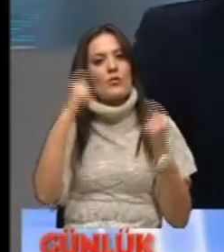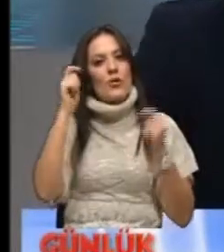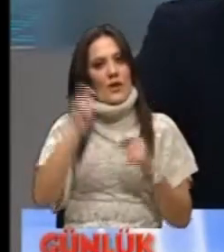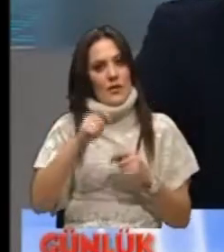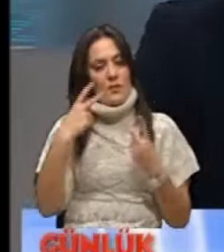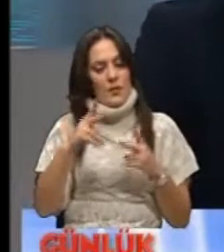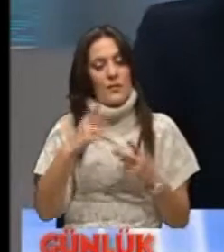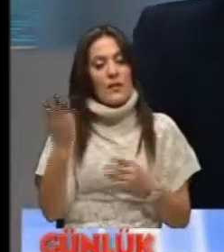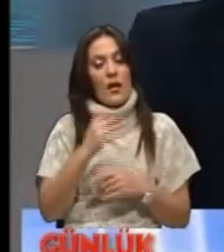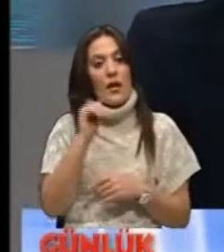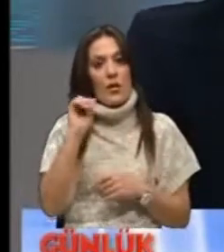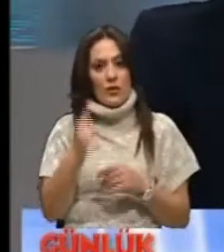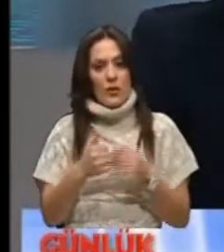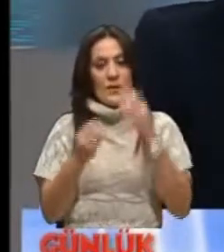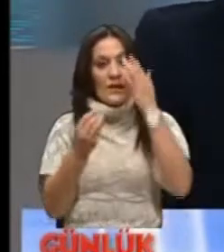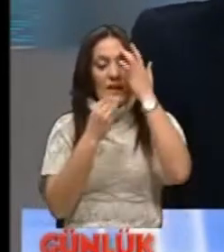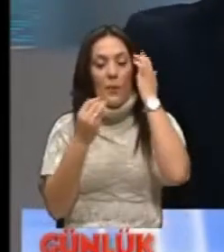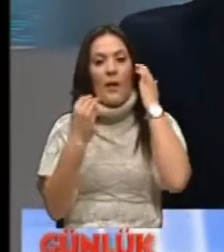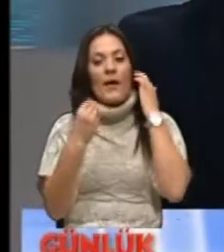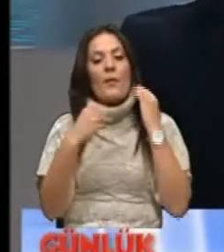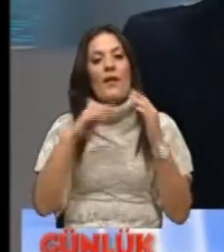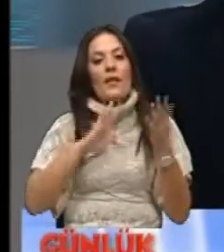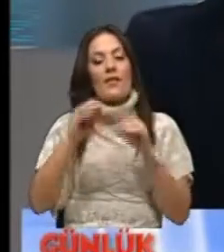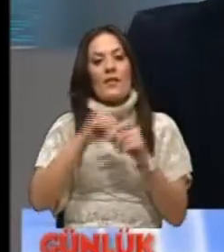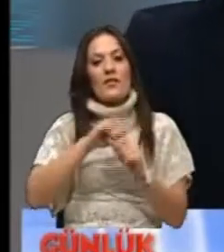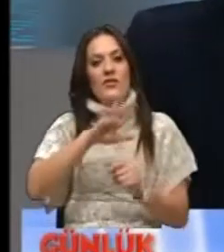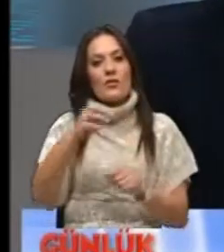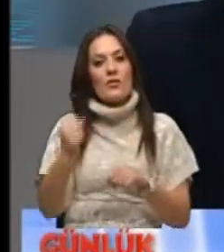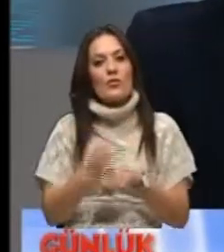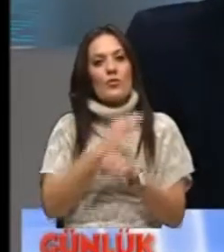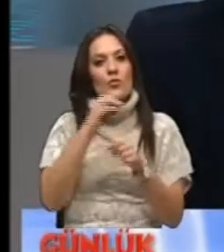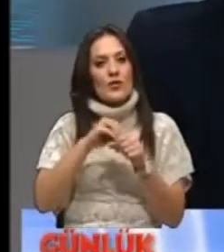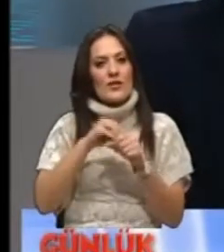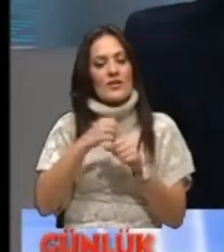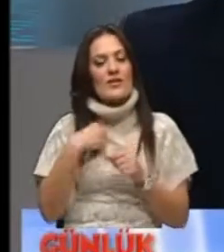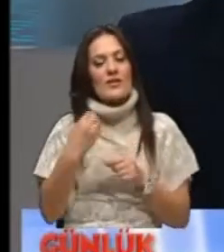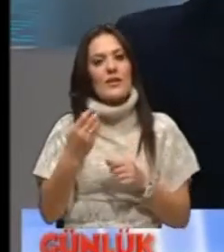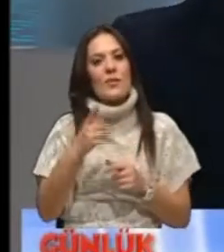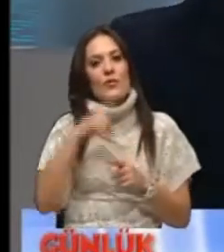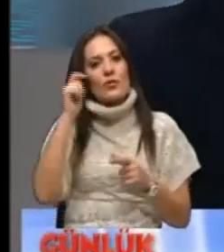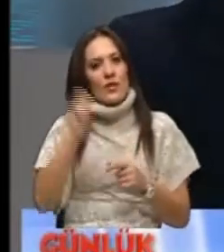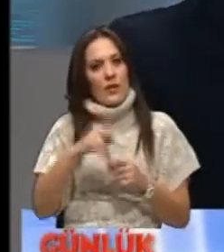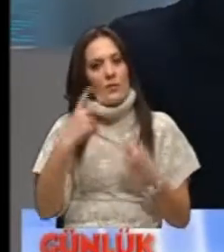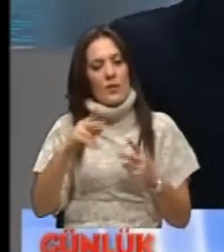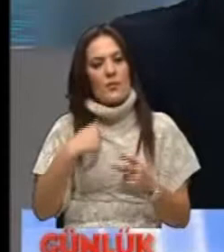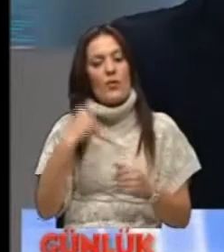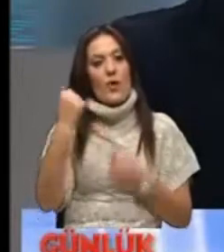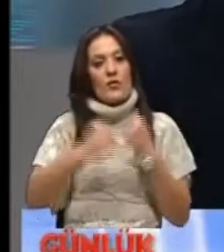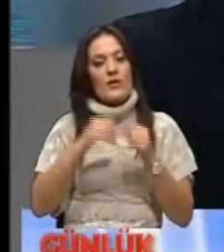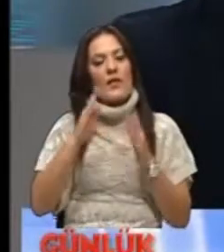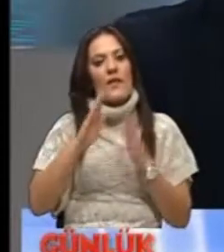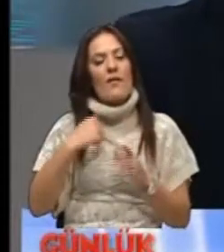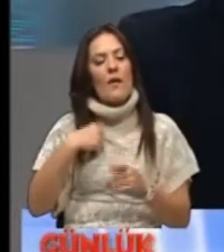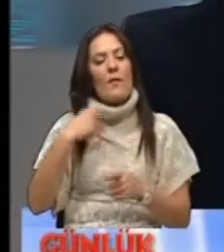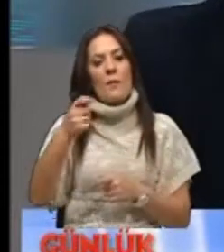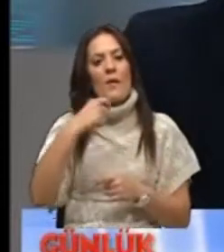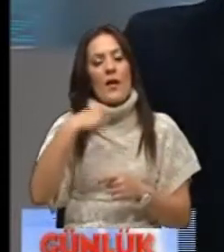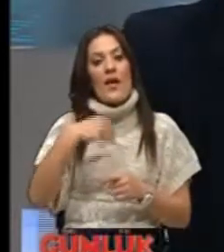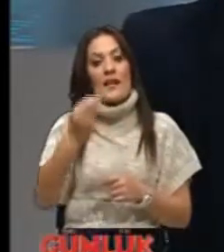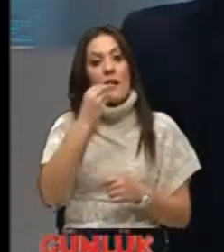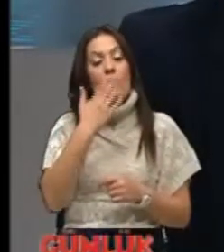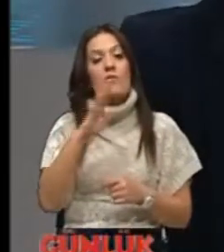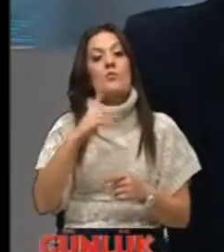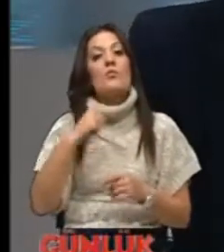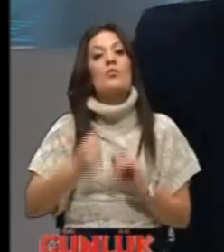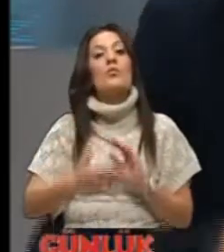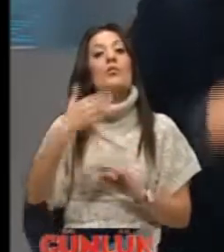Evet. Daha önemlisi yemek yeme davranışlarımla çevremin duygularını manipüle edebilirim. Ve koşarken de sürekli bağırıyor anne. Ye yoksa